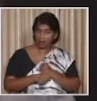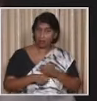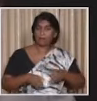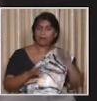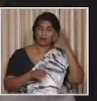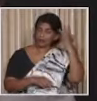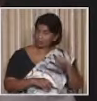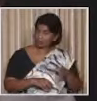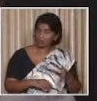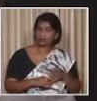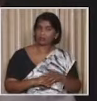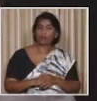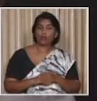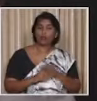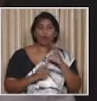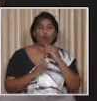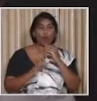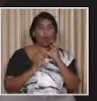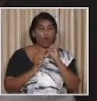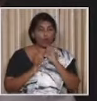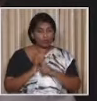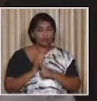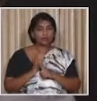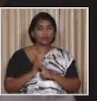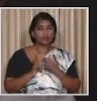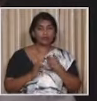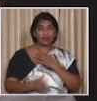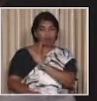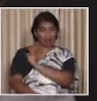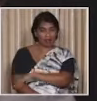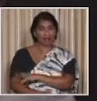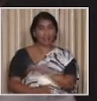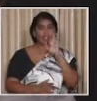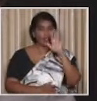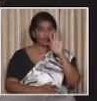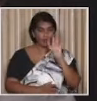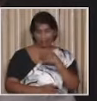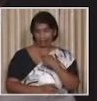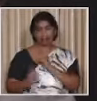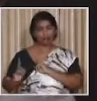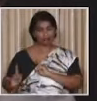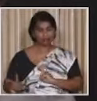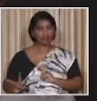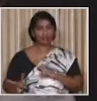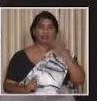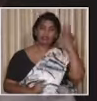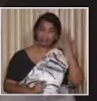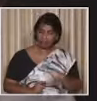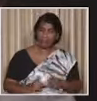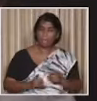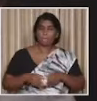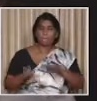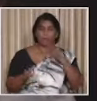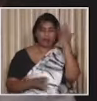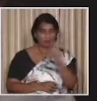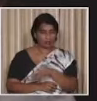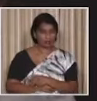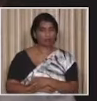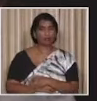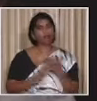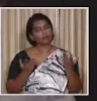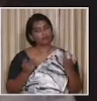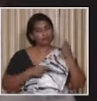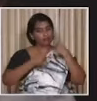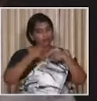පාරේ මැරෙනවා ඔසියා බේගුණසේකර මහත්තයා මගේ දකුණු පැත්තේ හිටියේ 94 එතුමත් අවසානයේ පාරේ මැරෙනවා කොහොම